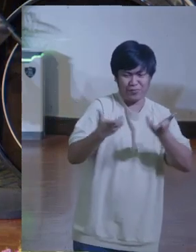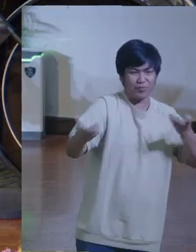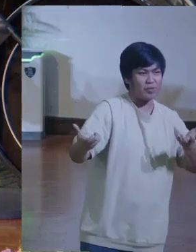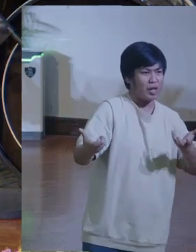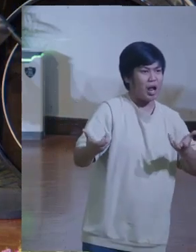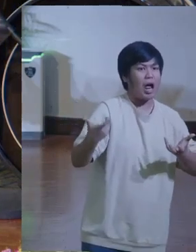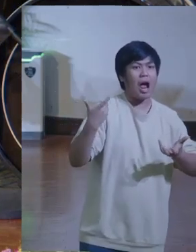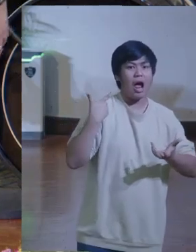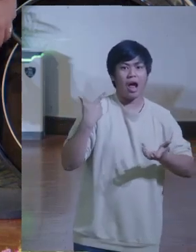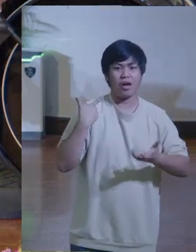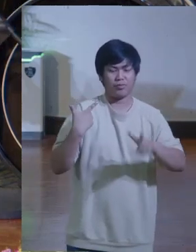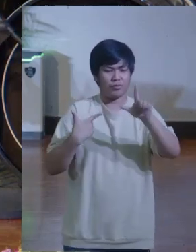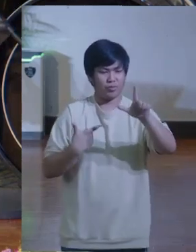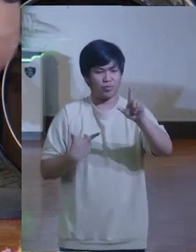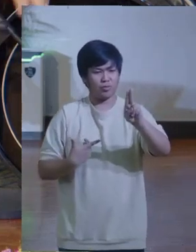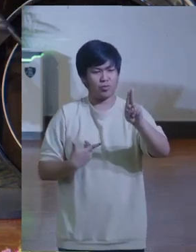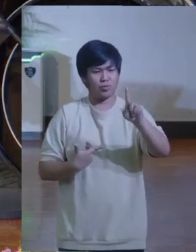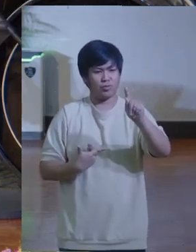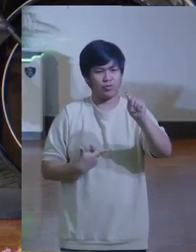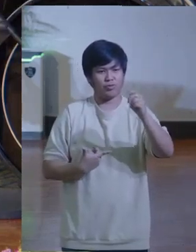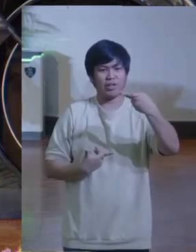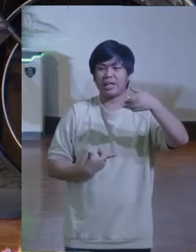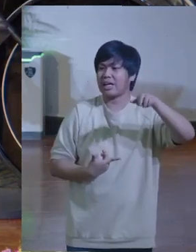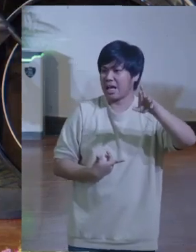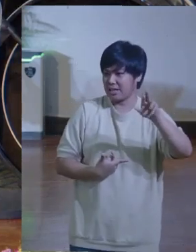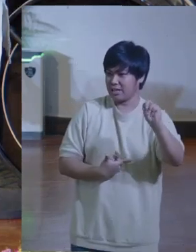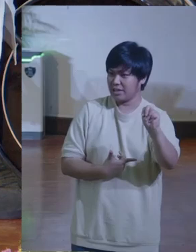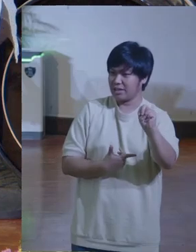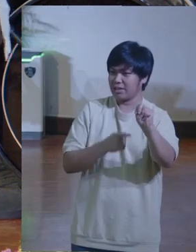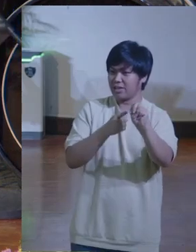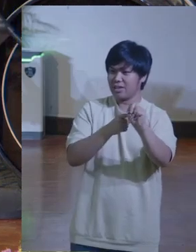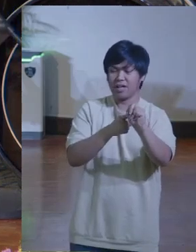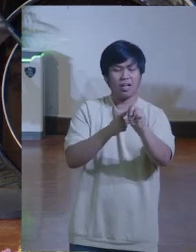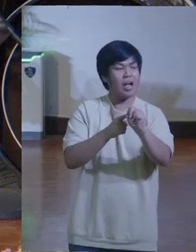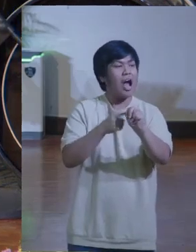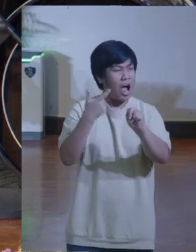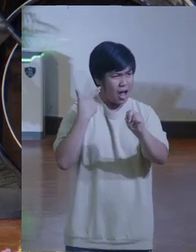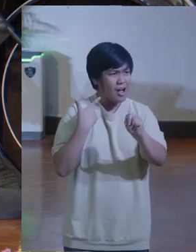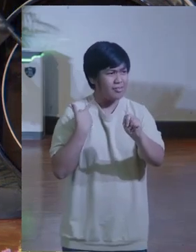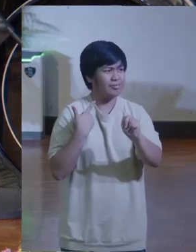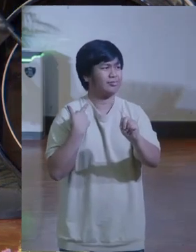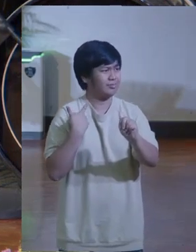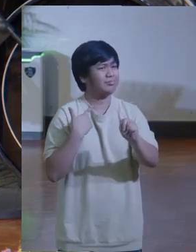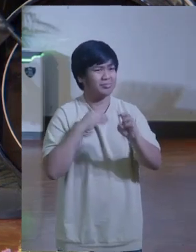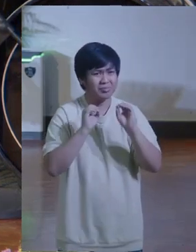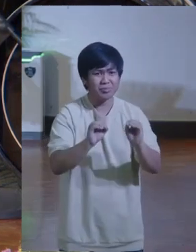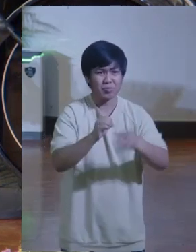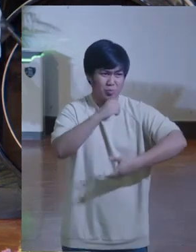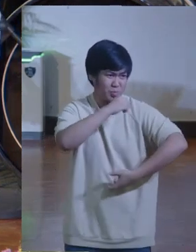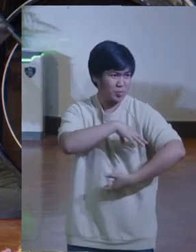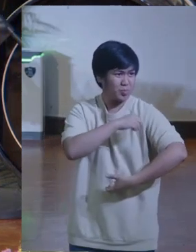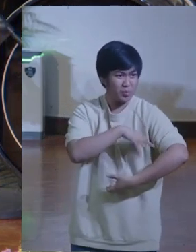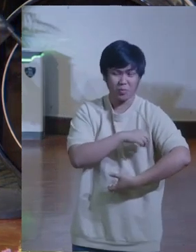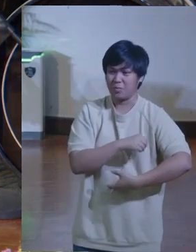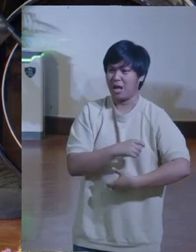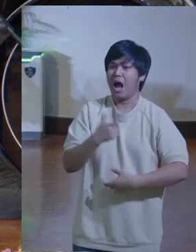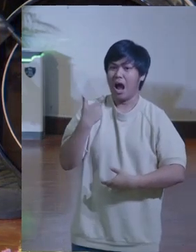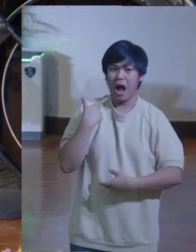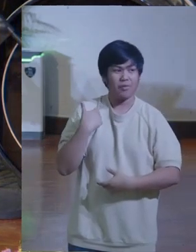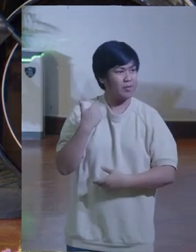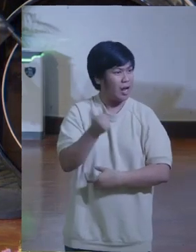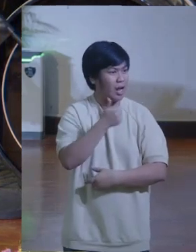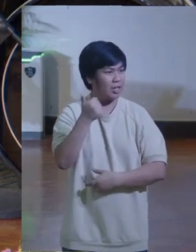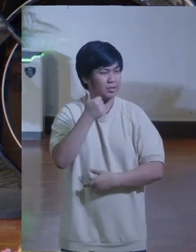mga Lutheran Church na ganito rin ang katuruan. Merong mga Protestant churches na ganito rin ang